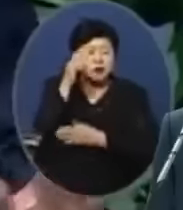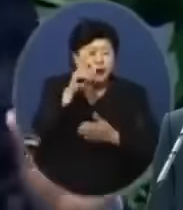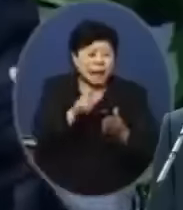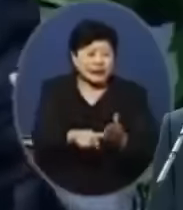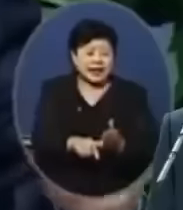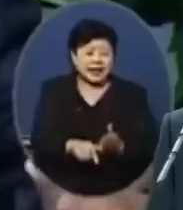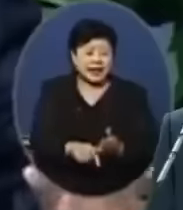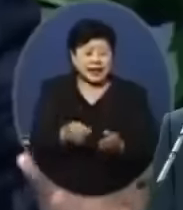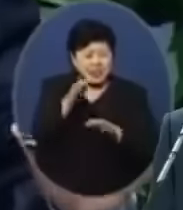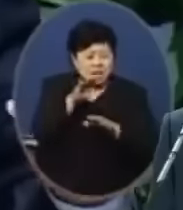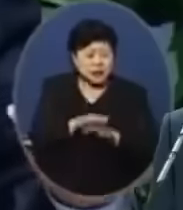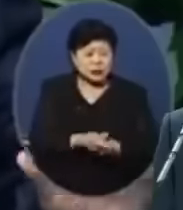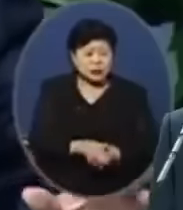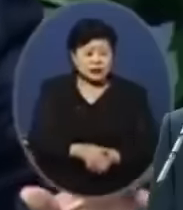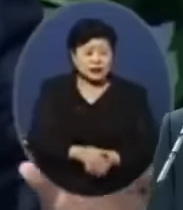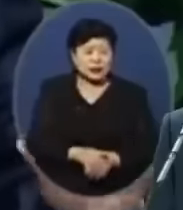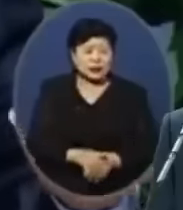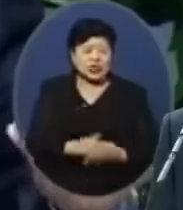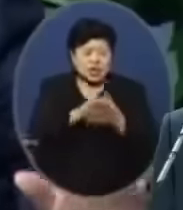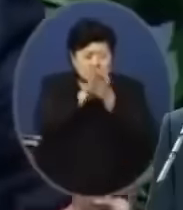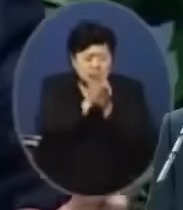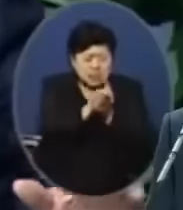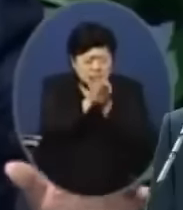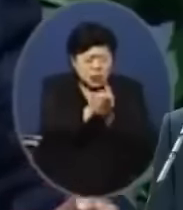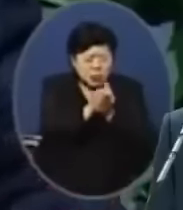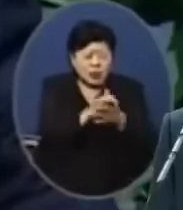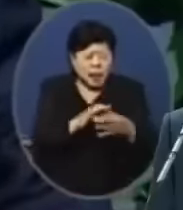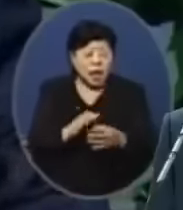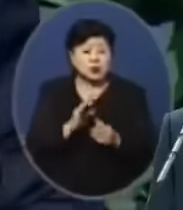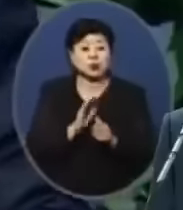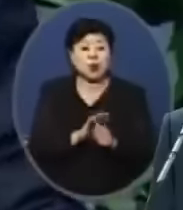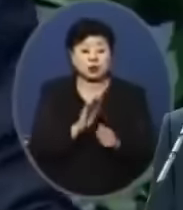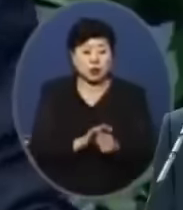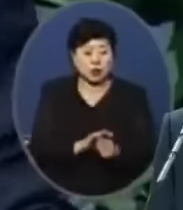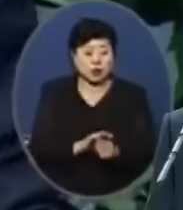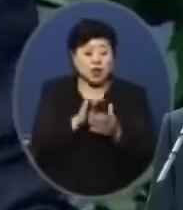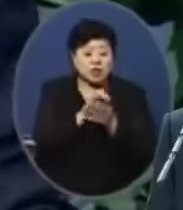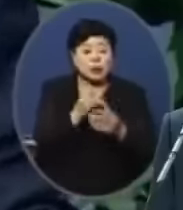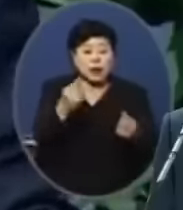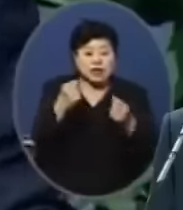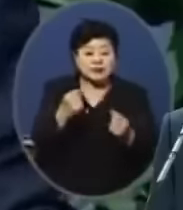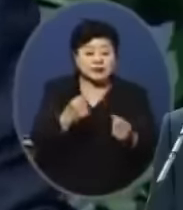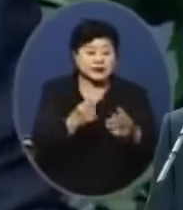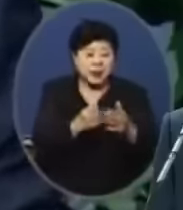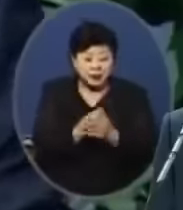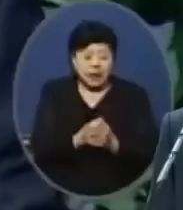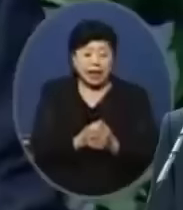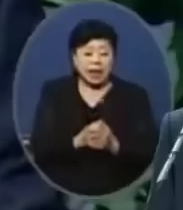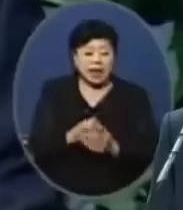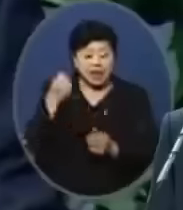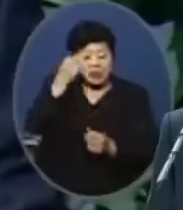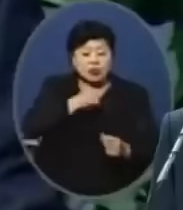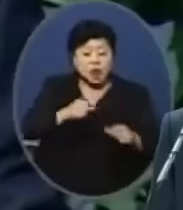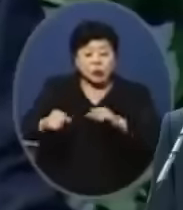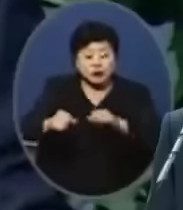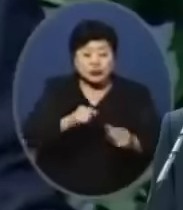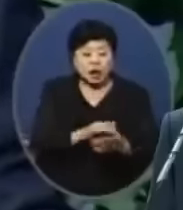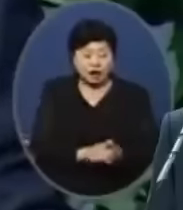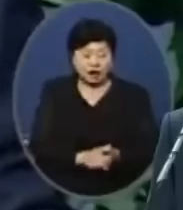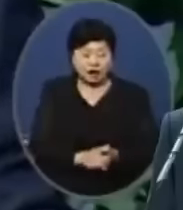때는 막 기도를 한단 말이에요. 기도를 하고 있으니까 그 기도의 힘이 성령을